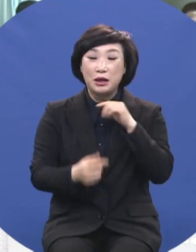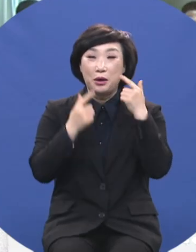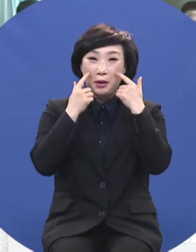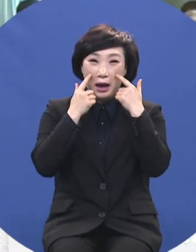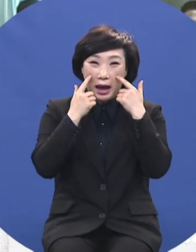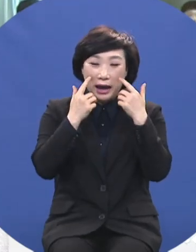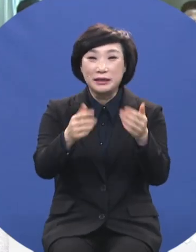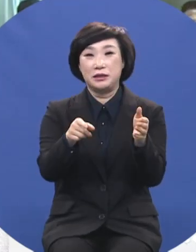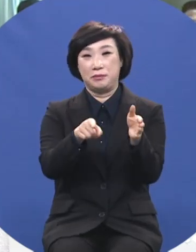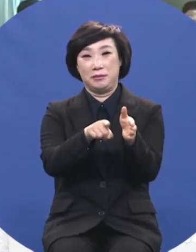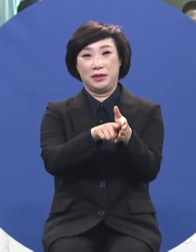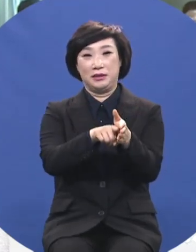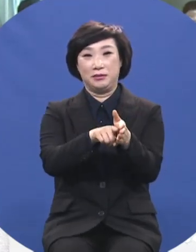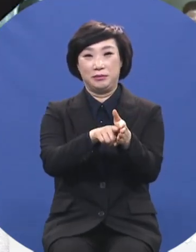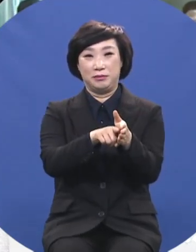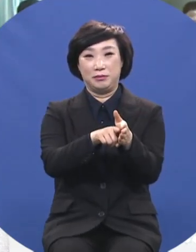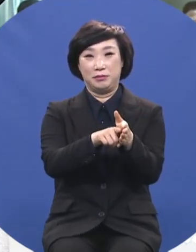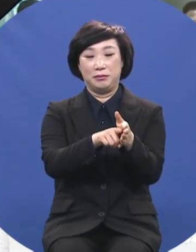견고한 믿음,